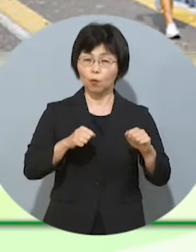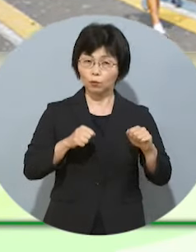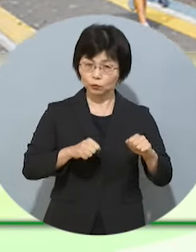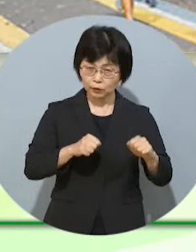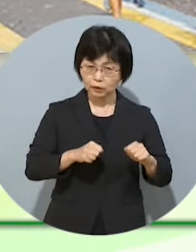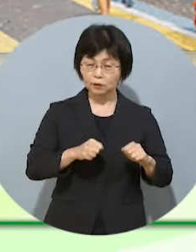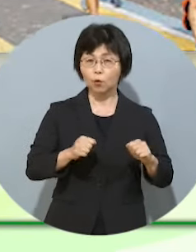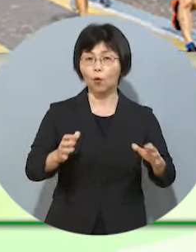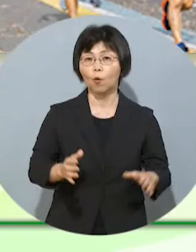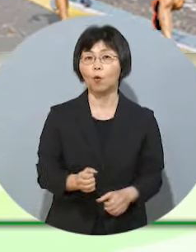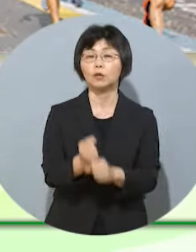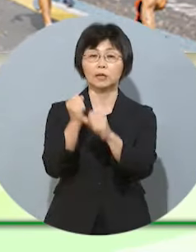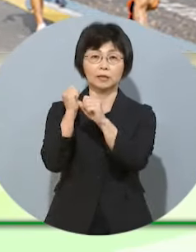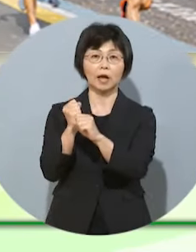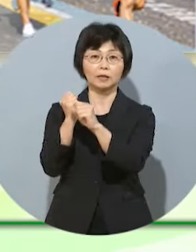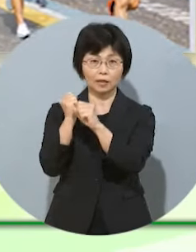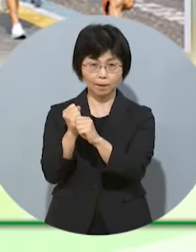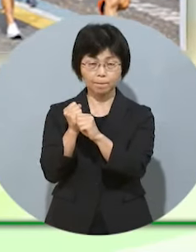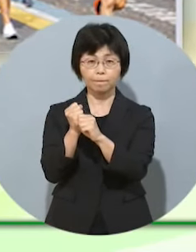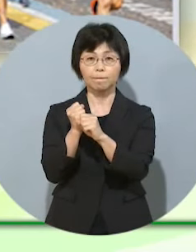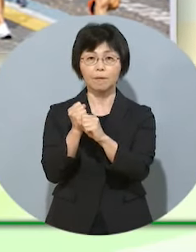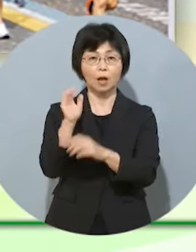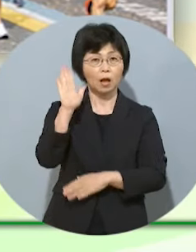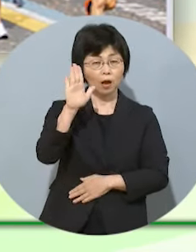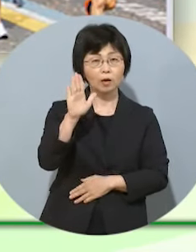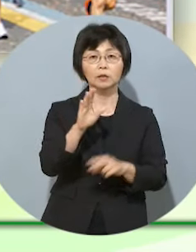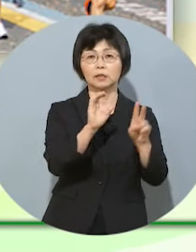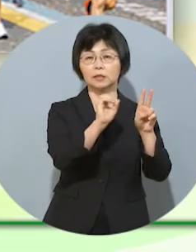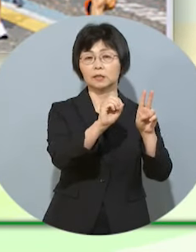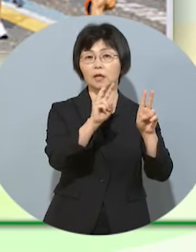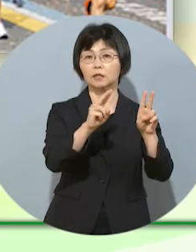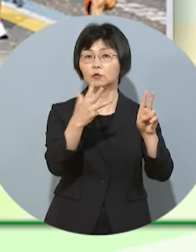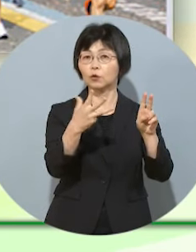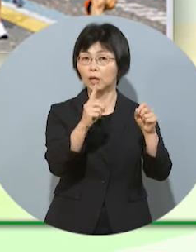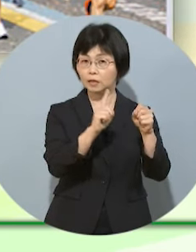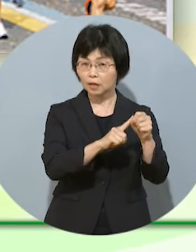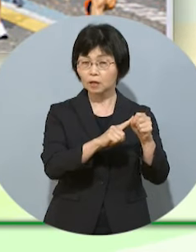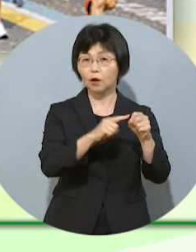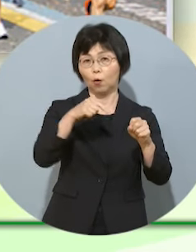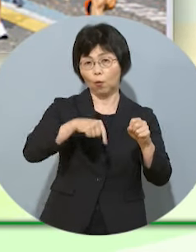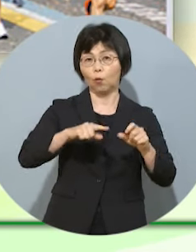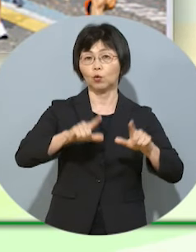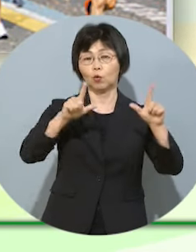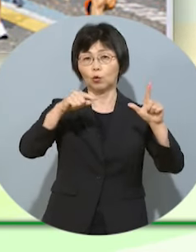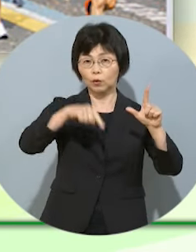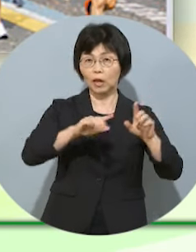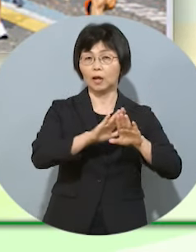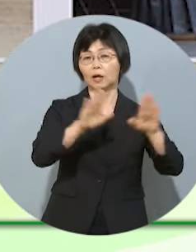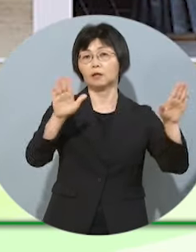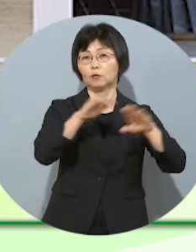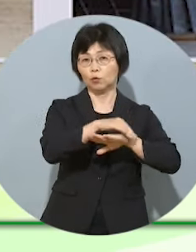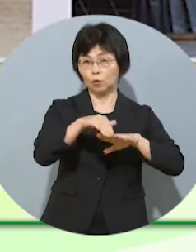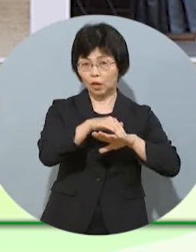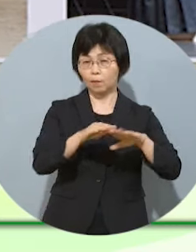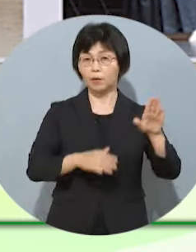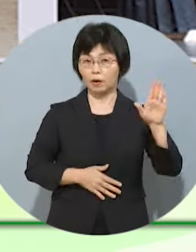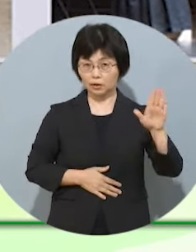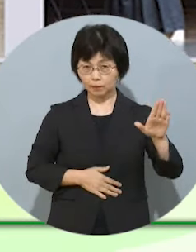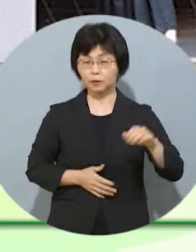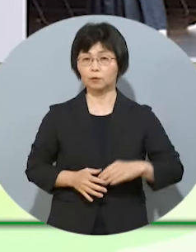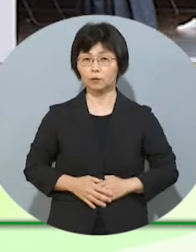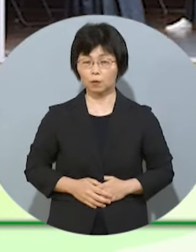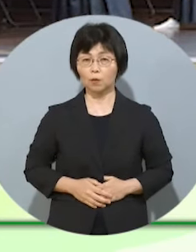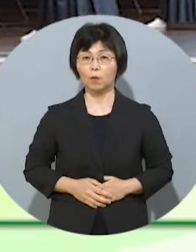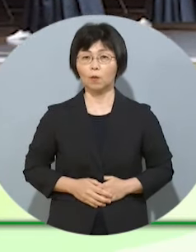な祭典で、2028年には東京で開催される予定です。